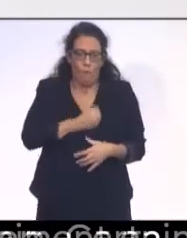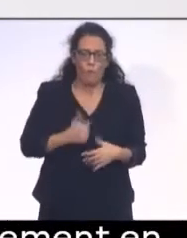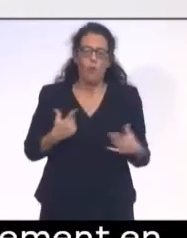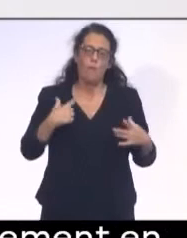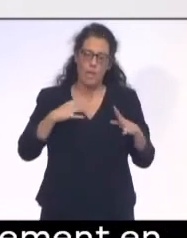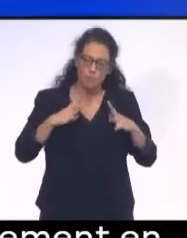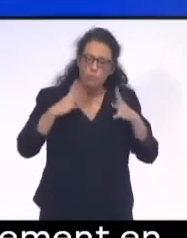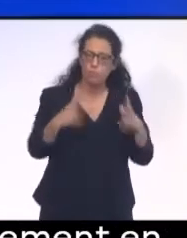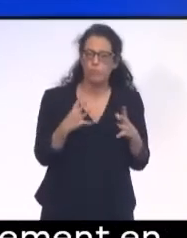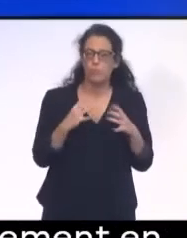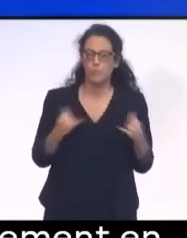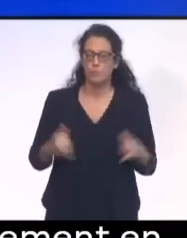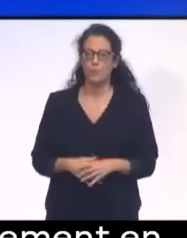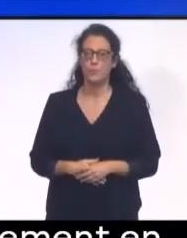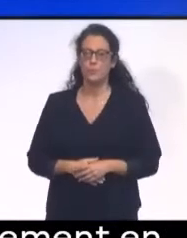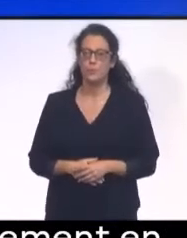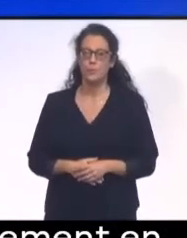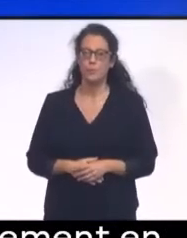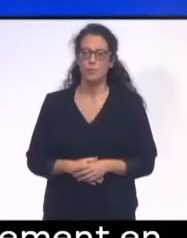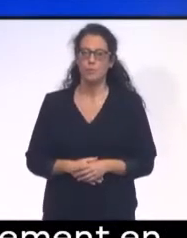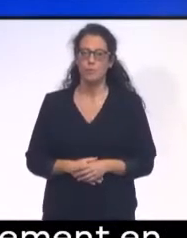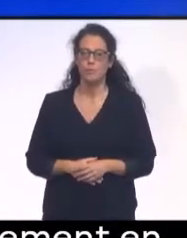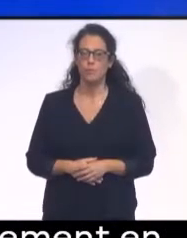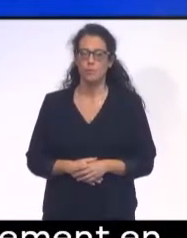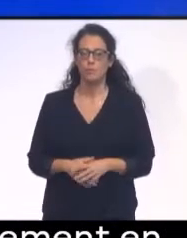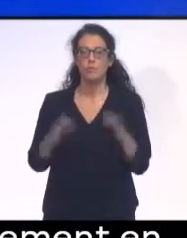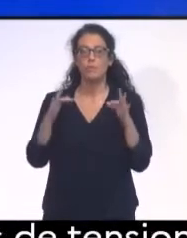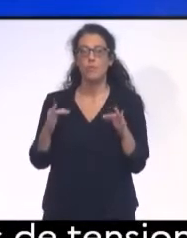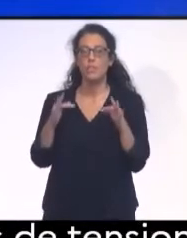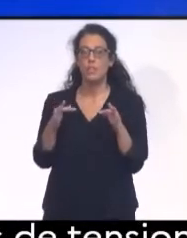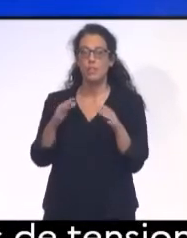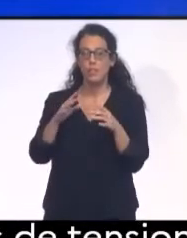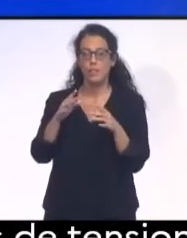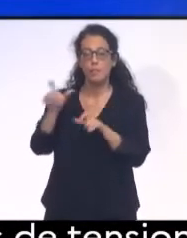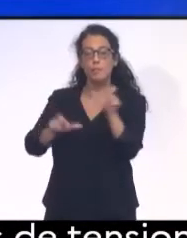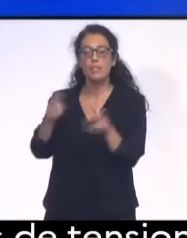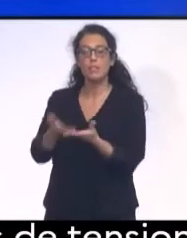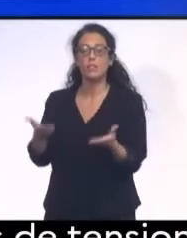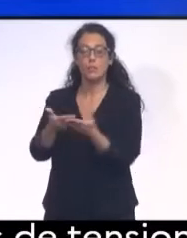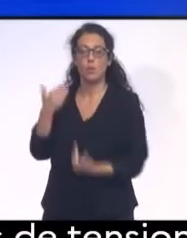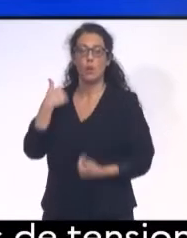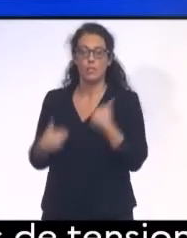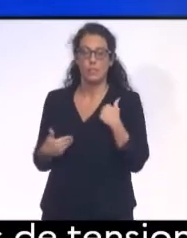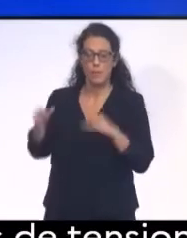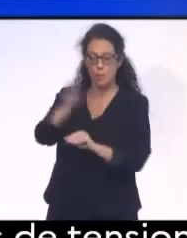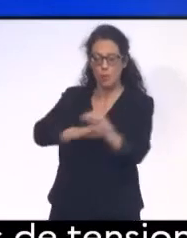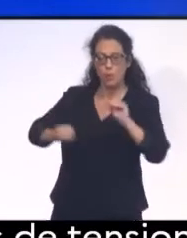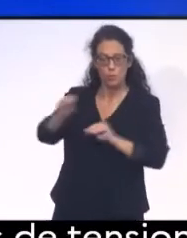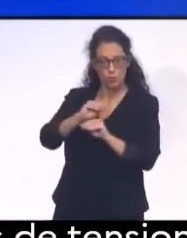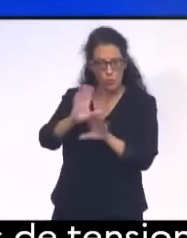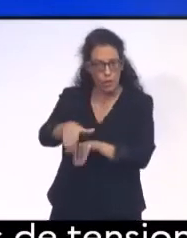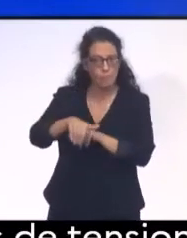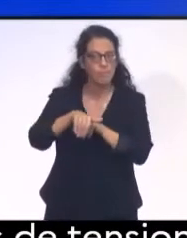mobilisés. Permettez-moi de faire un point sur l'accès aux soins garantis pour les personnes en situation de handicap. Tout d'abord,